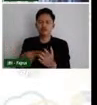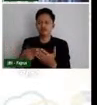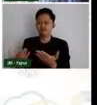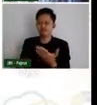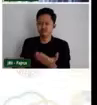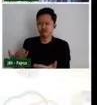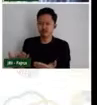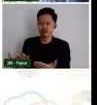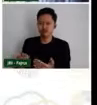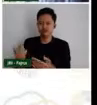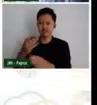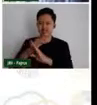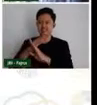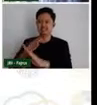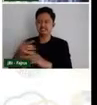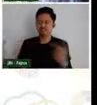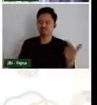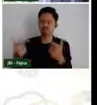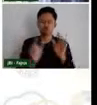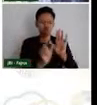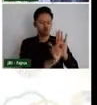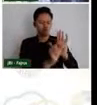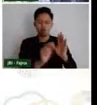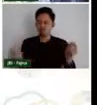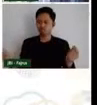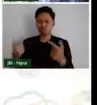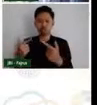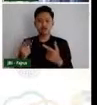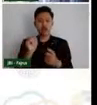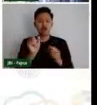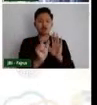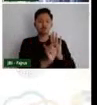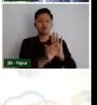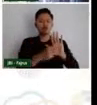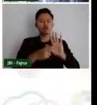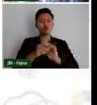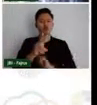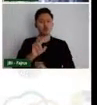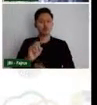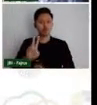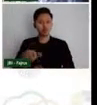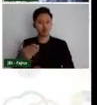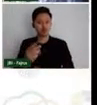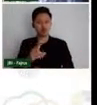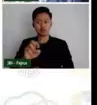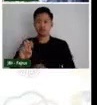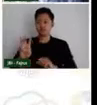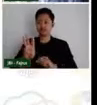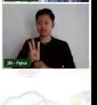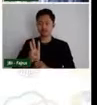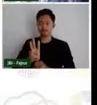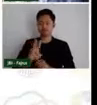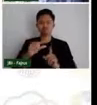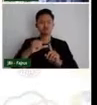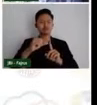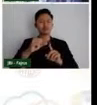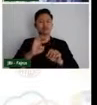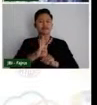sudah bertentangan dengan undang-undang ini. Kemudian juga Undang-Undang nomor 20 tahun 2003 pasal 4 ayat 1 yang berbunyi